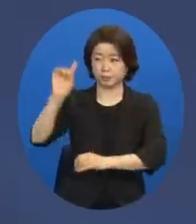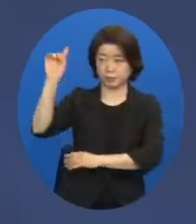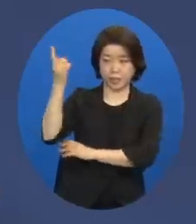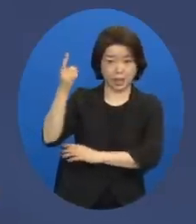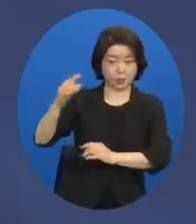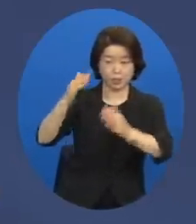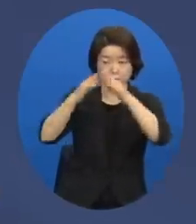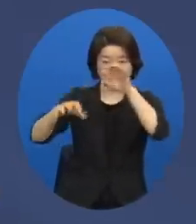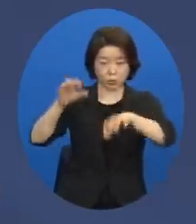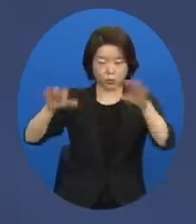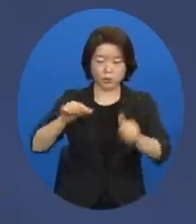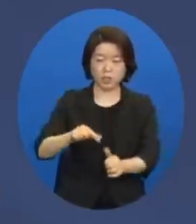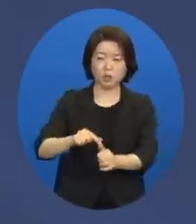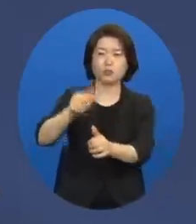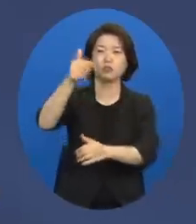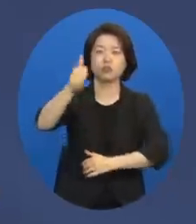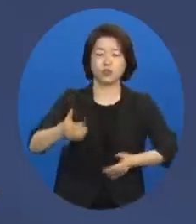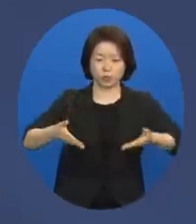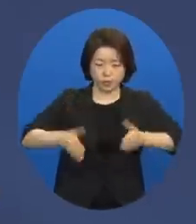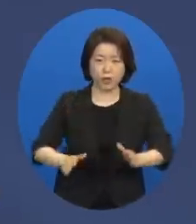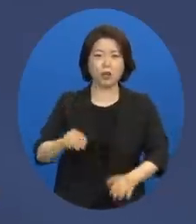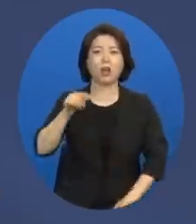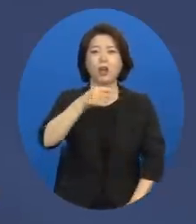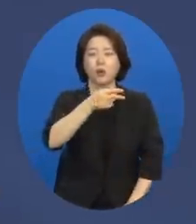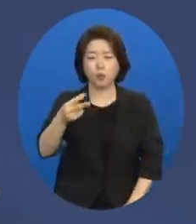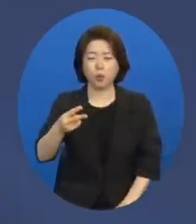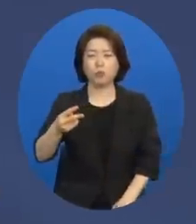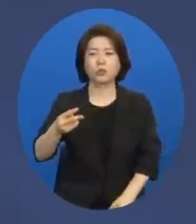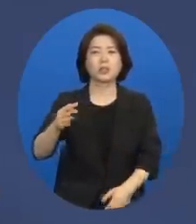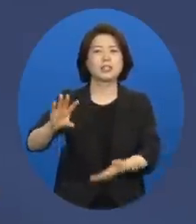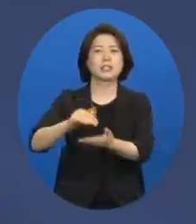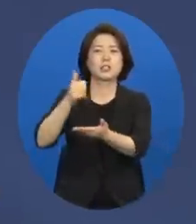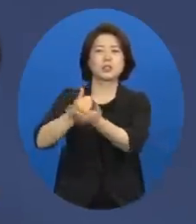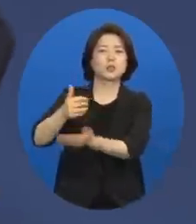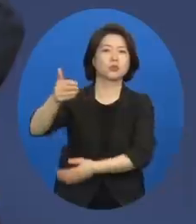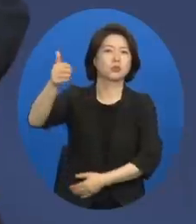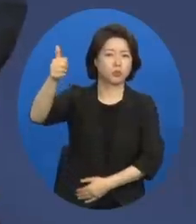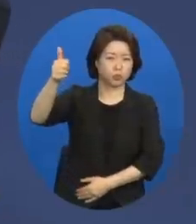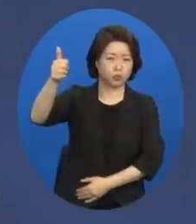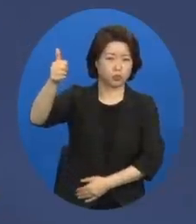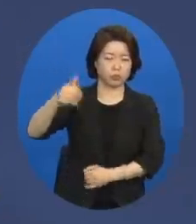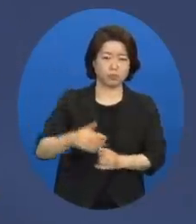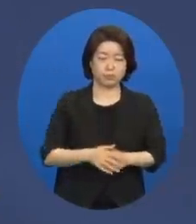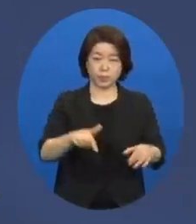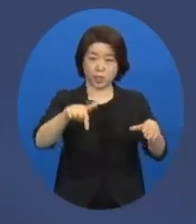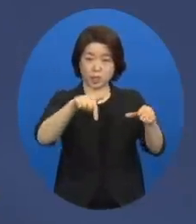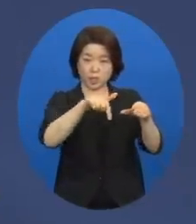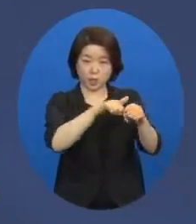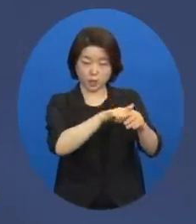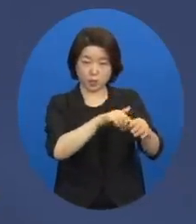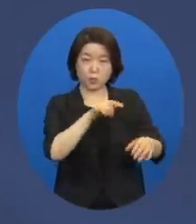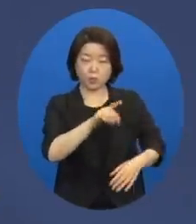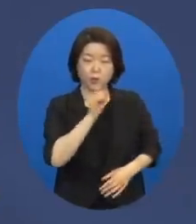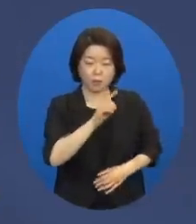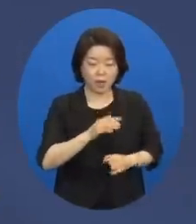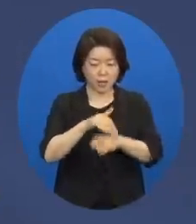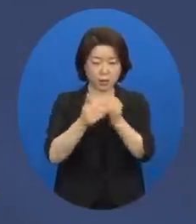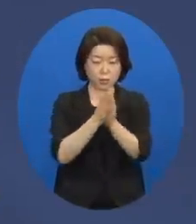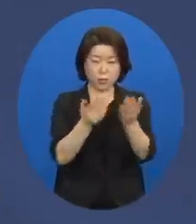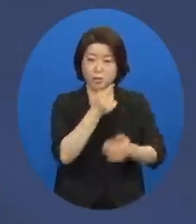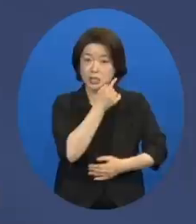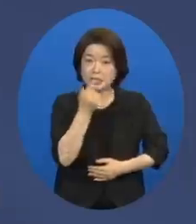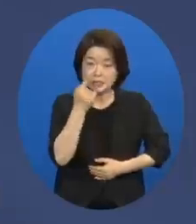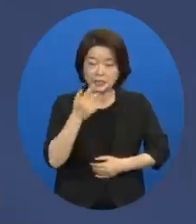동네에 구주가 나셨으니 곧 그리스도 주시니라. 기독교가 말하고 성경이 증언하는